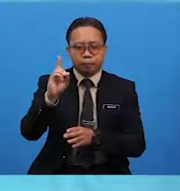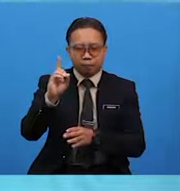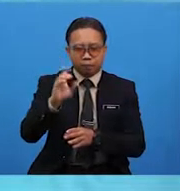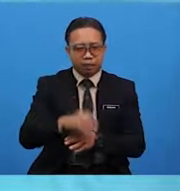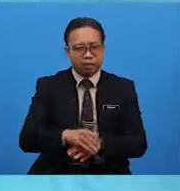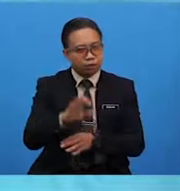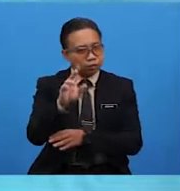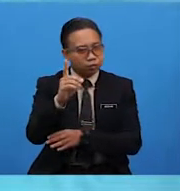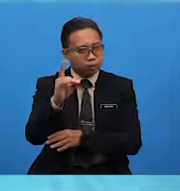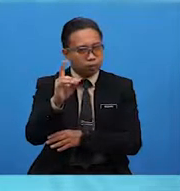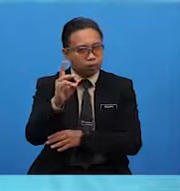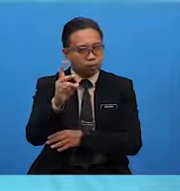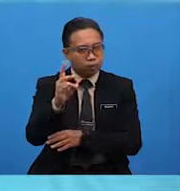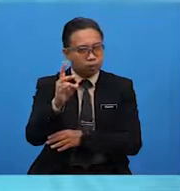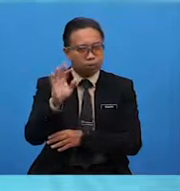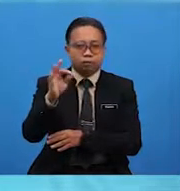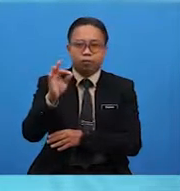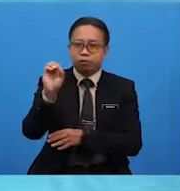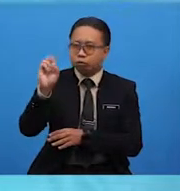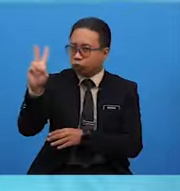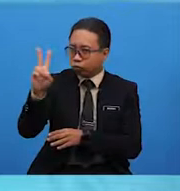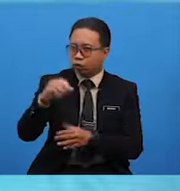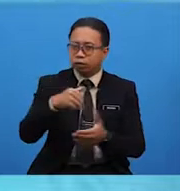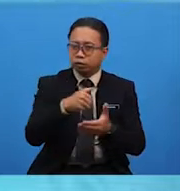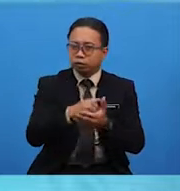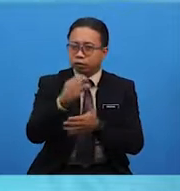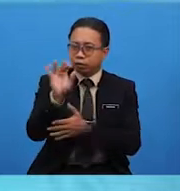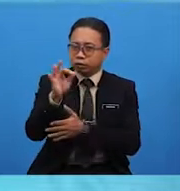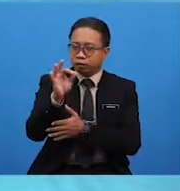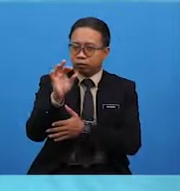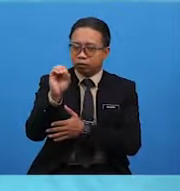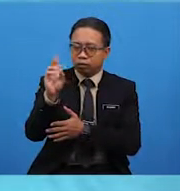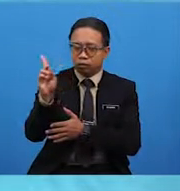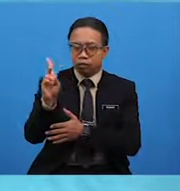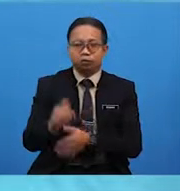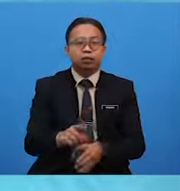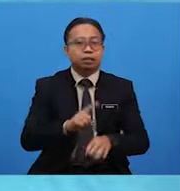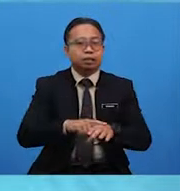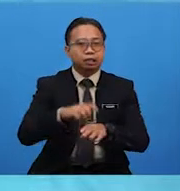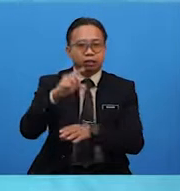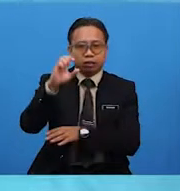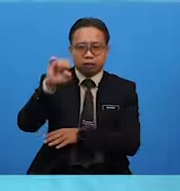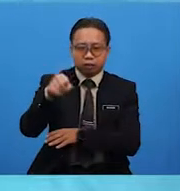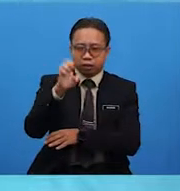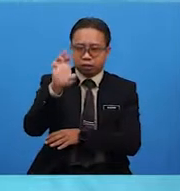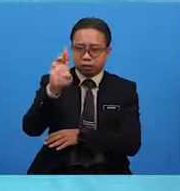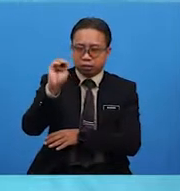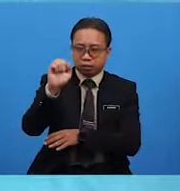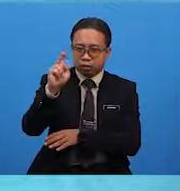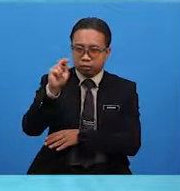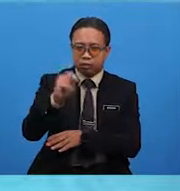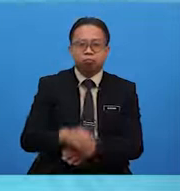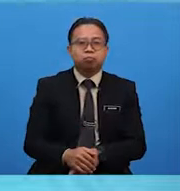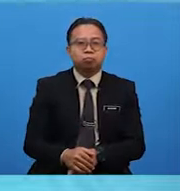1902 hingga ke 1907 di Jerman dan aliran ini adalah aliran seni modern